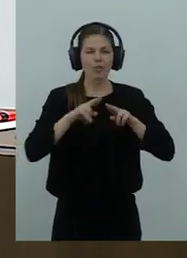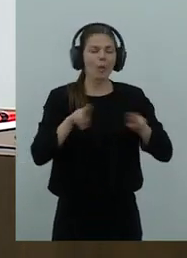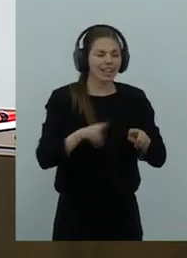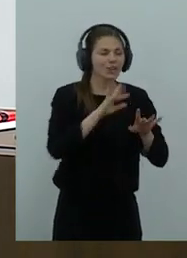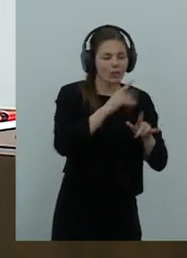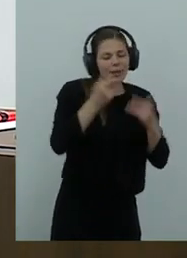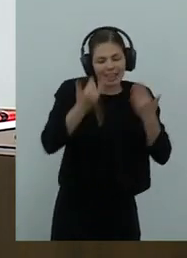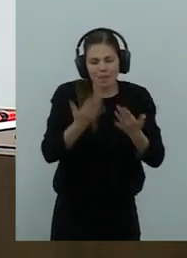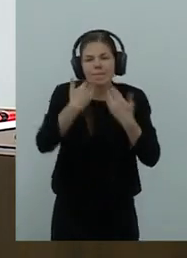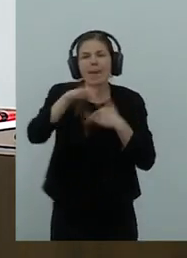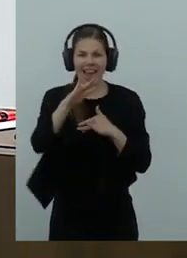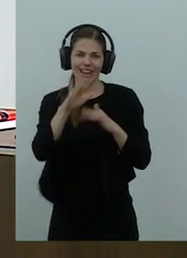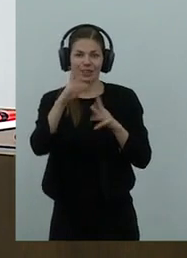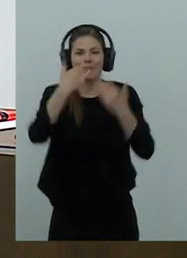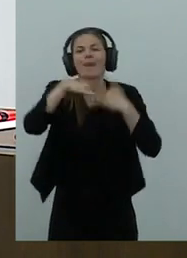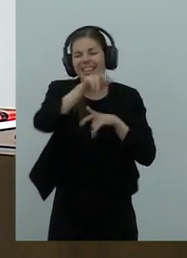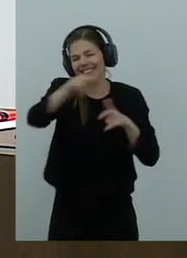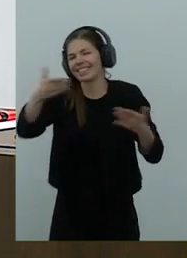meisten zumindest.